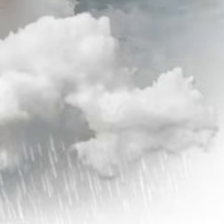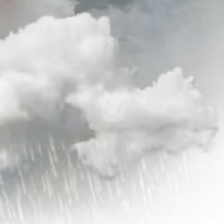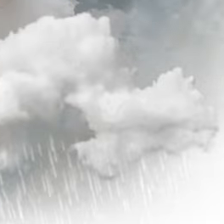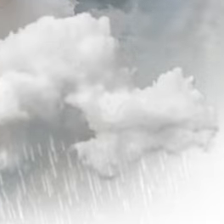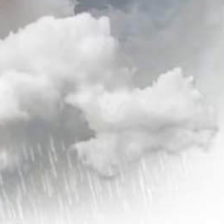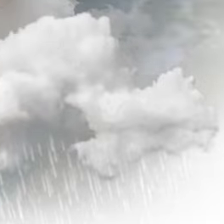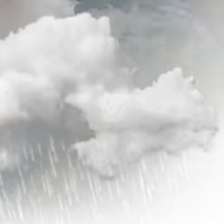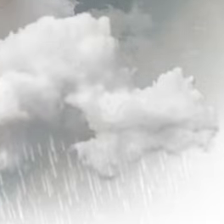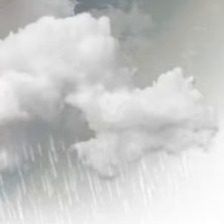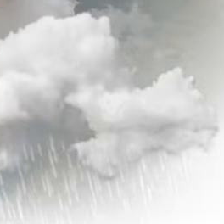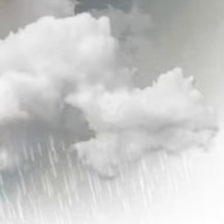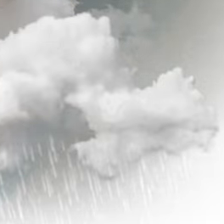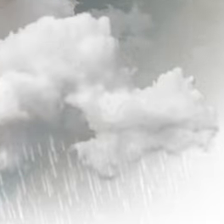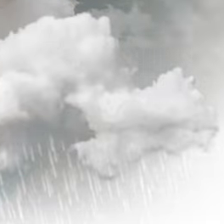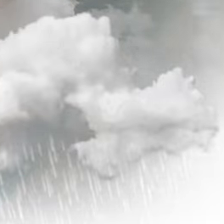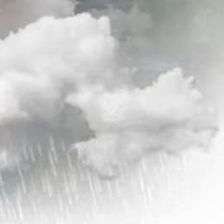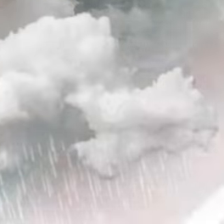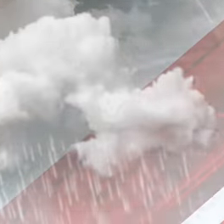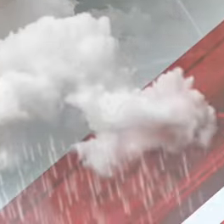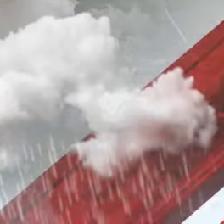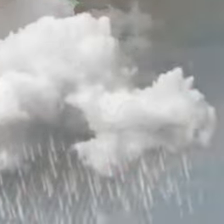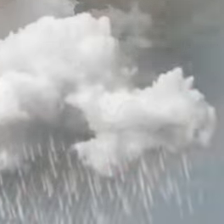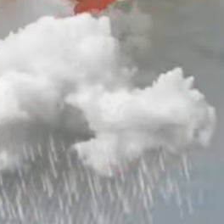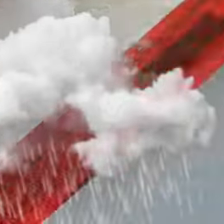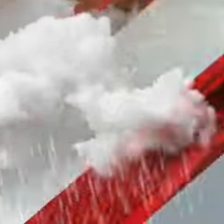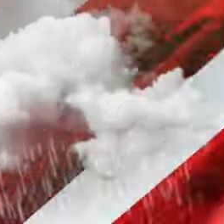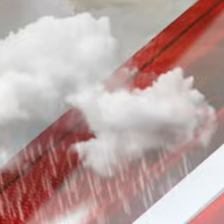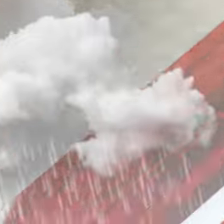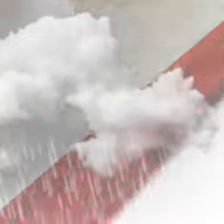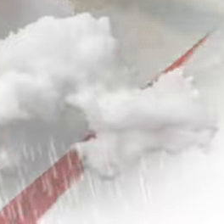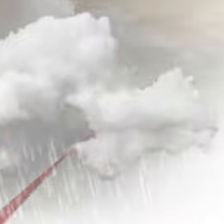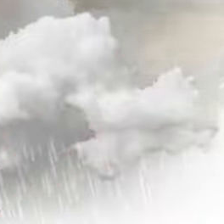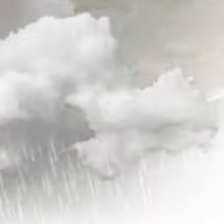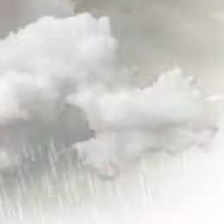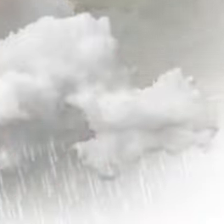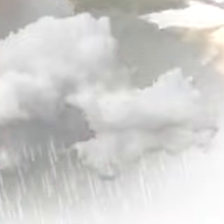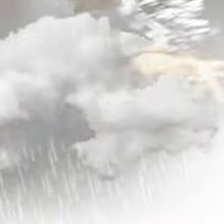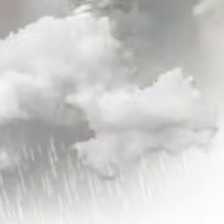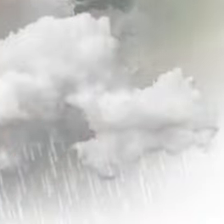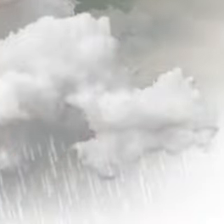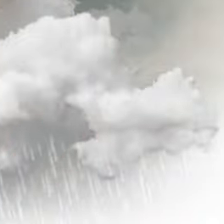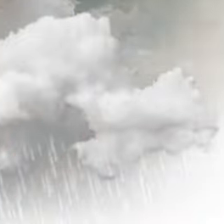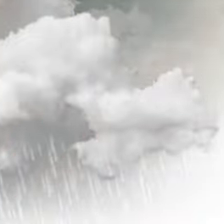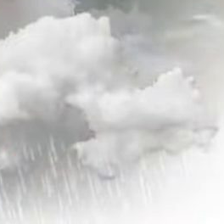градусаў. Вецер паўднёва-заходні ад 1 да 4 метраў на секунду.